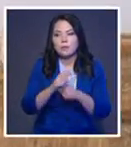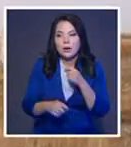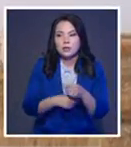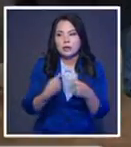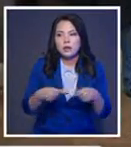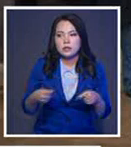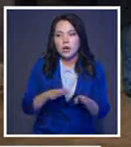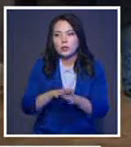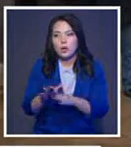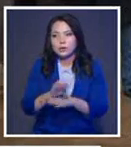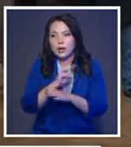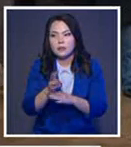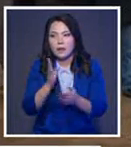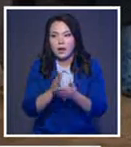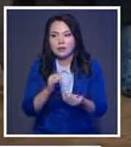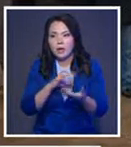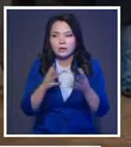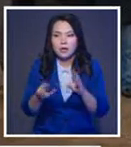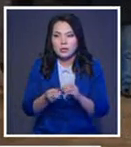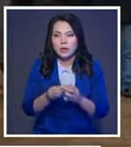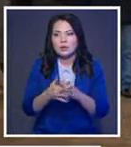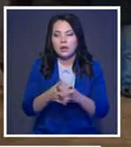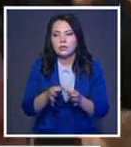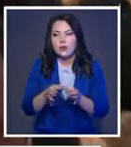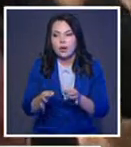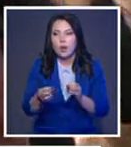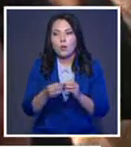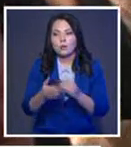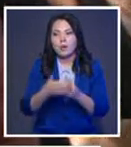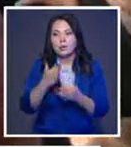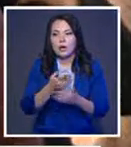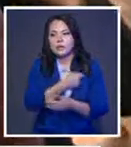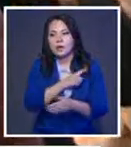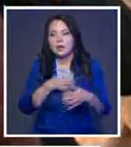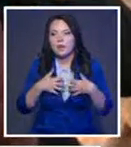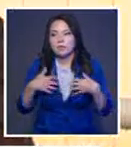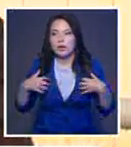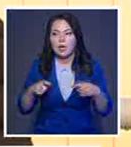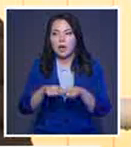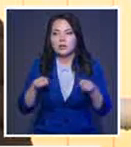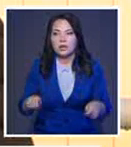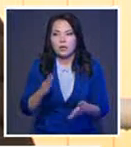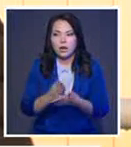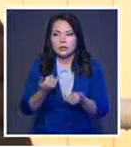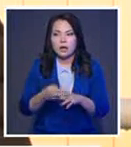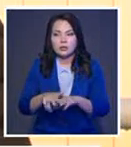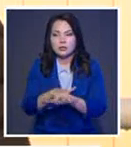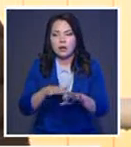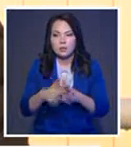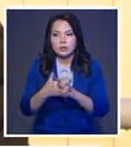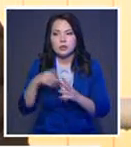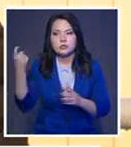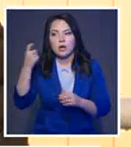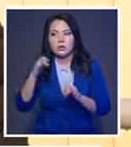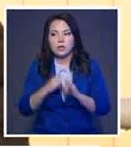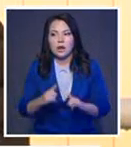қаржы толық игеріліп, нәтижесінде Шалғай ауылдарда ондаған ветеринарлық пункттер ашылды. Мәселен, Ақтоғай ауданында негізінен мал